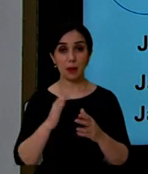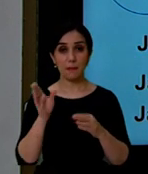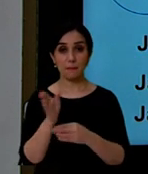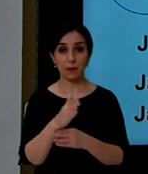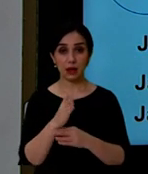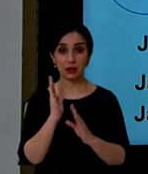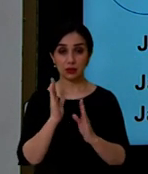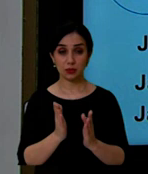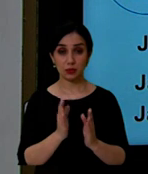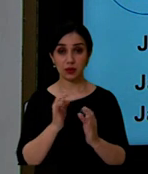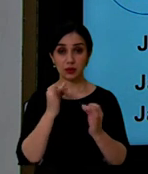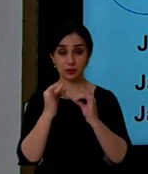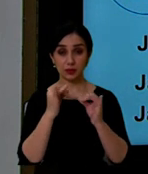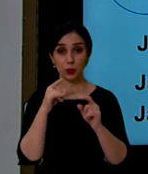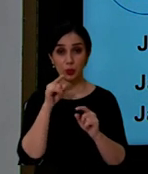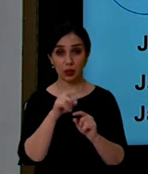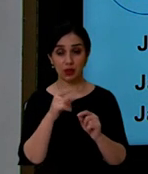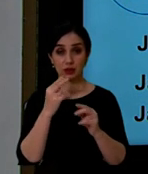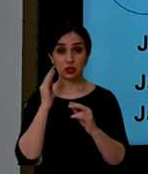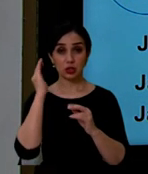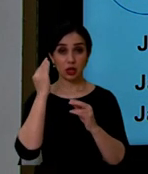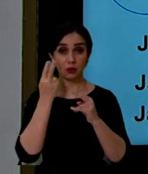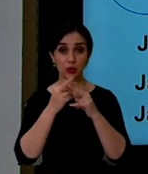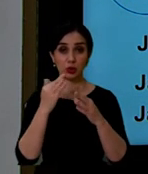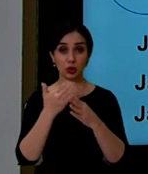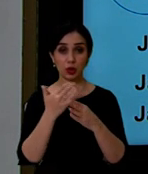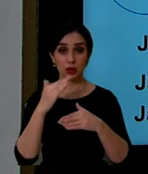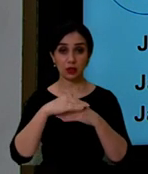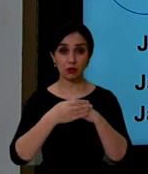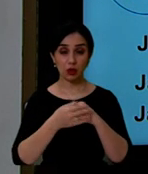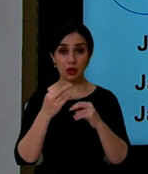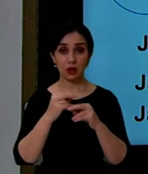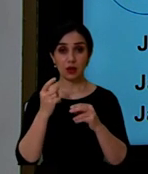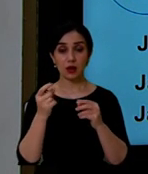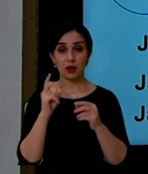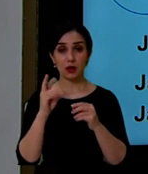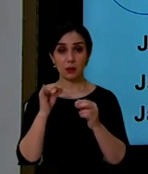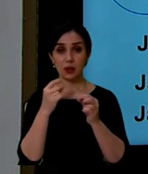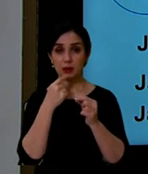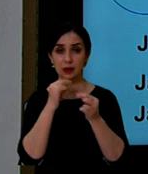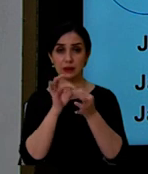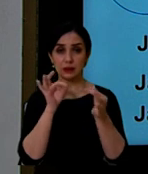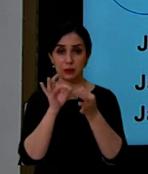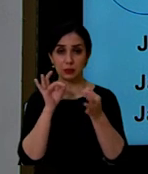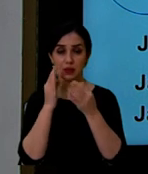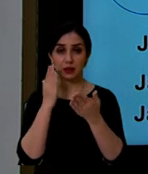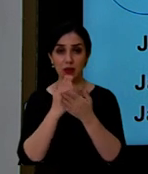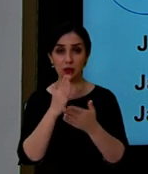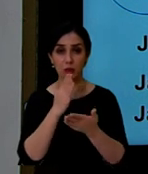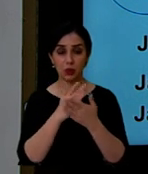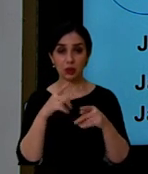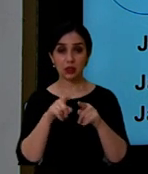Baliqlarga keladigan bo'lsak, ularda jabra yoriqlari devorda kapillar qon tomirlariga ega bo'lgan